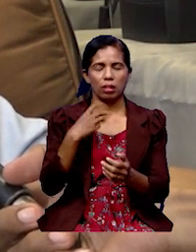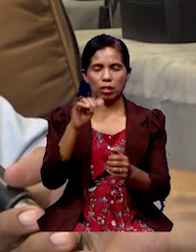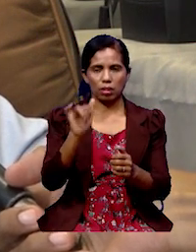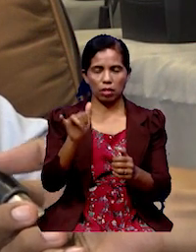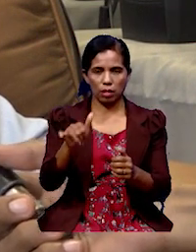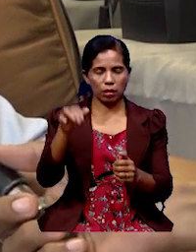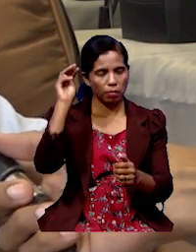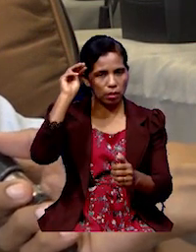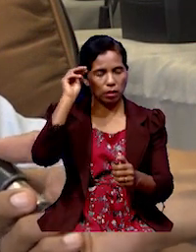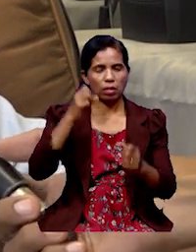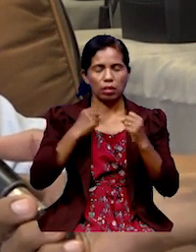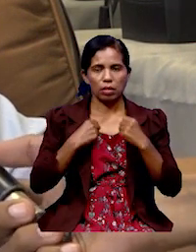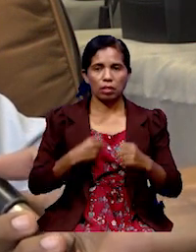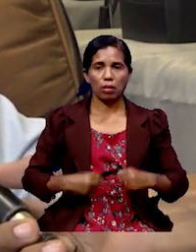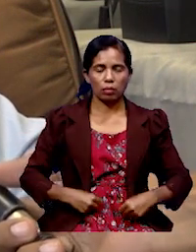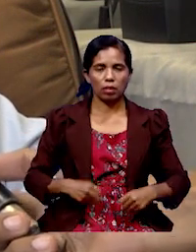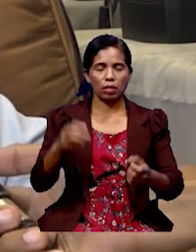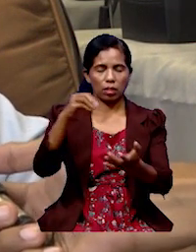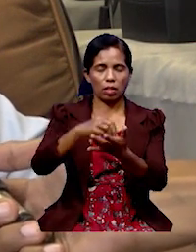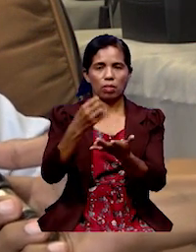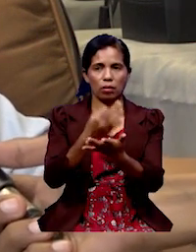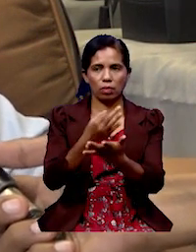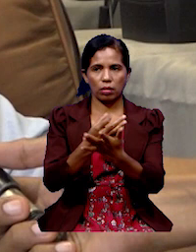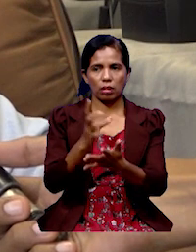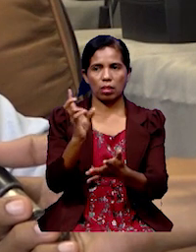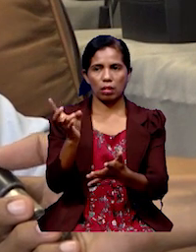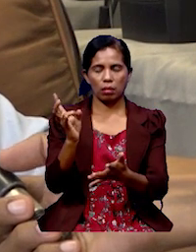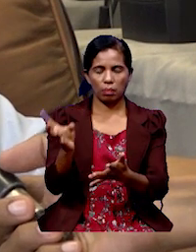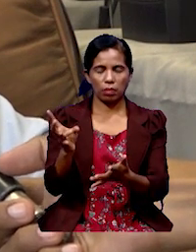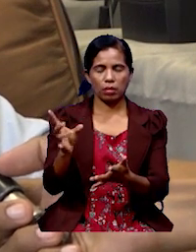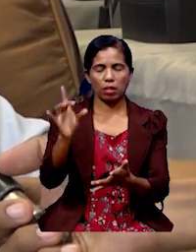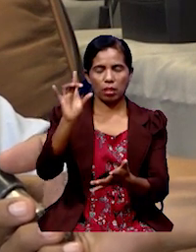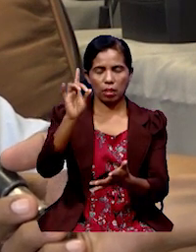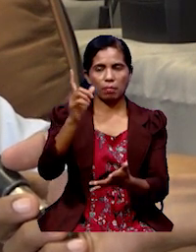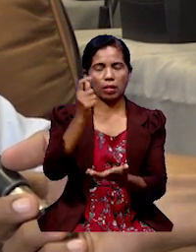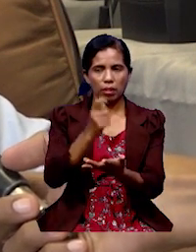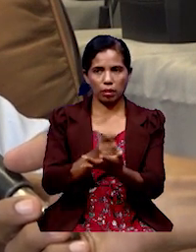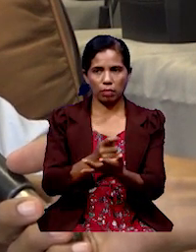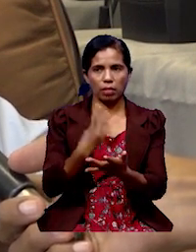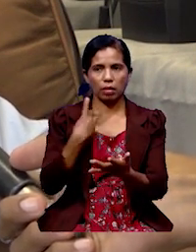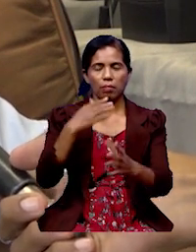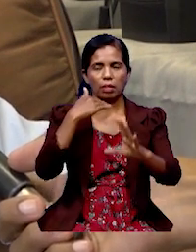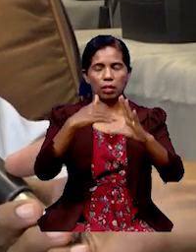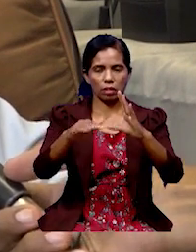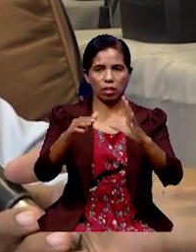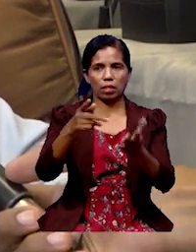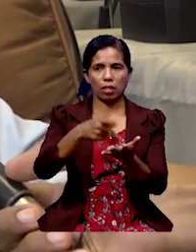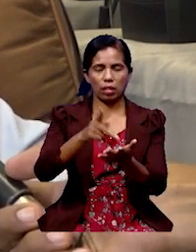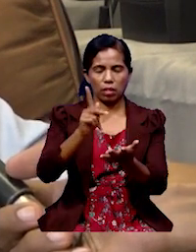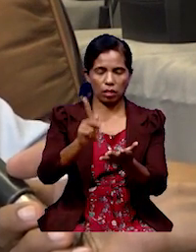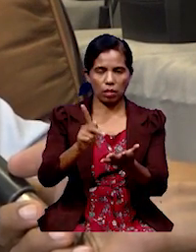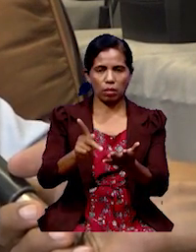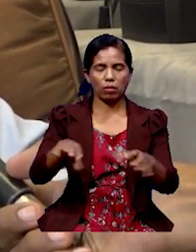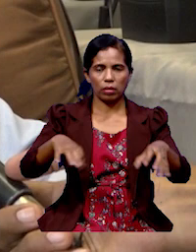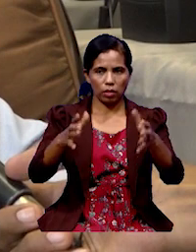distribui orsamentu koje 68.000 dolar na mai klinik Bairupite he tempo badak para ita bele hal pagamentu ba funcionar cerna